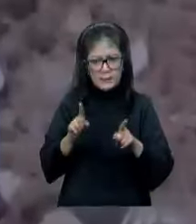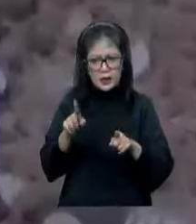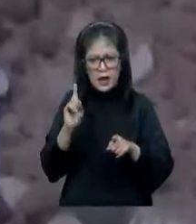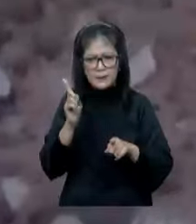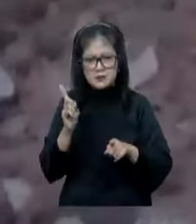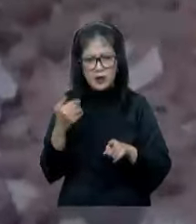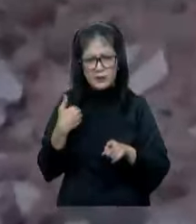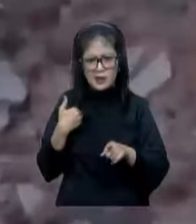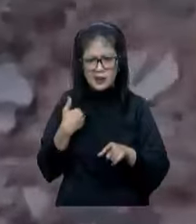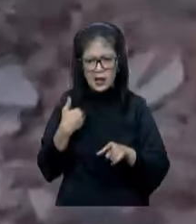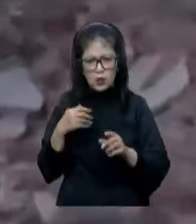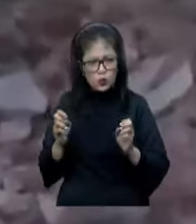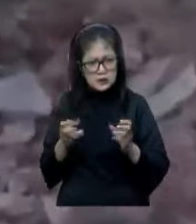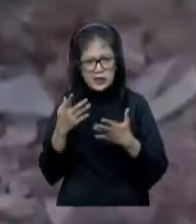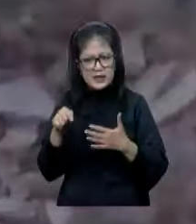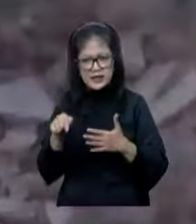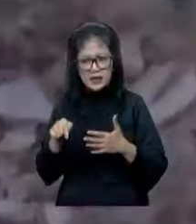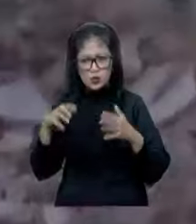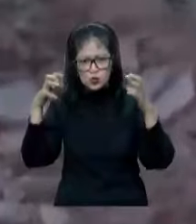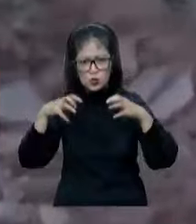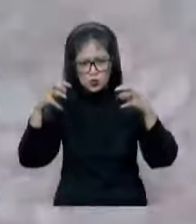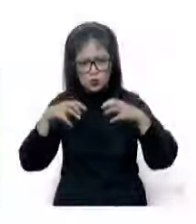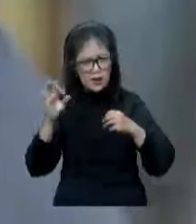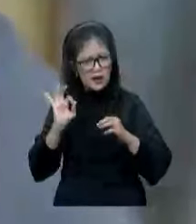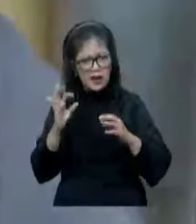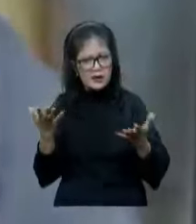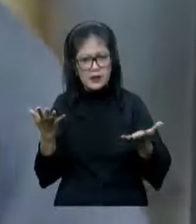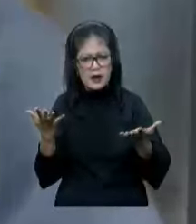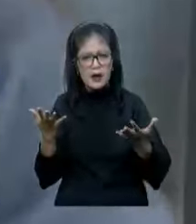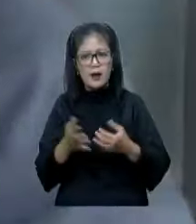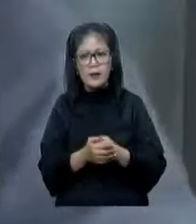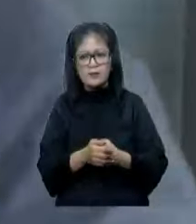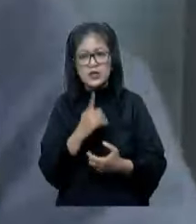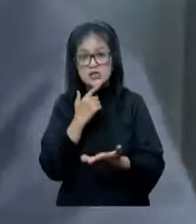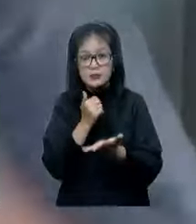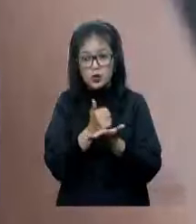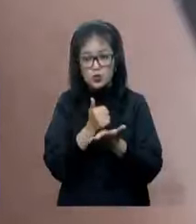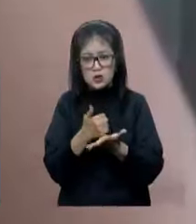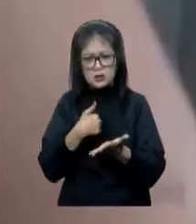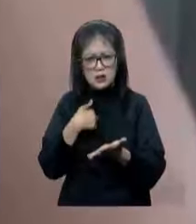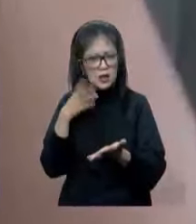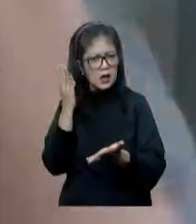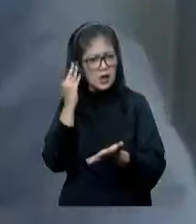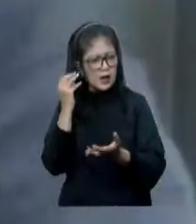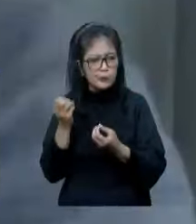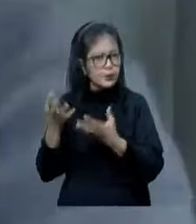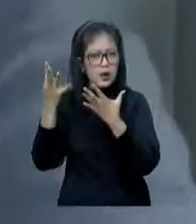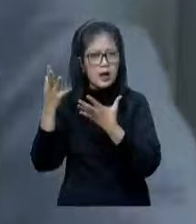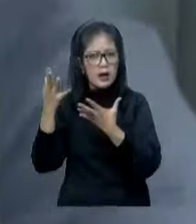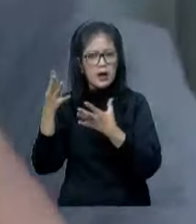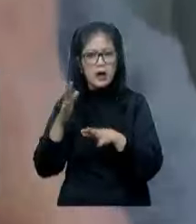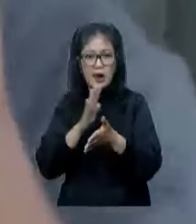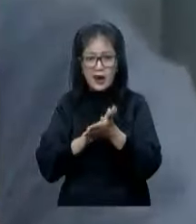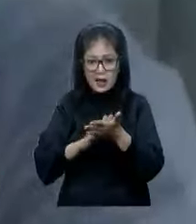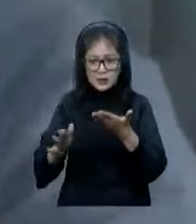Saat kejadian, juga tidak ada hujan deras maupun angin. Karena itu saya itu cuma suaranya aja, bluk gitu loh. Langsung debu, saya